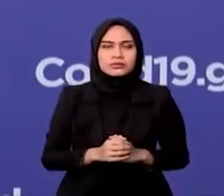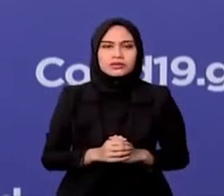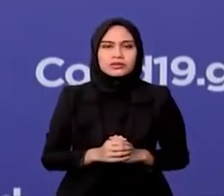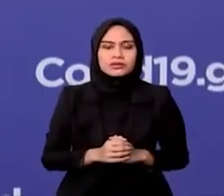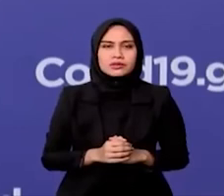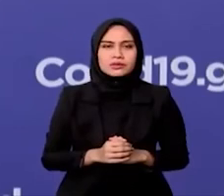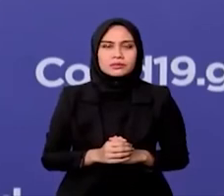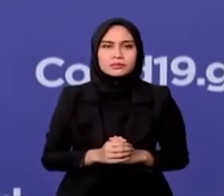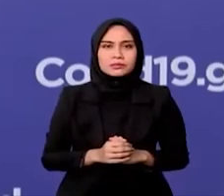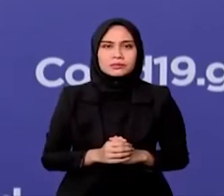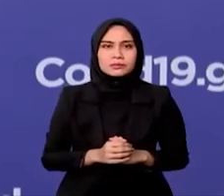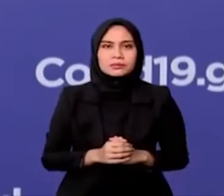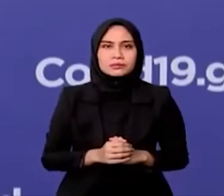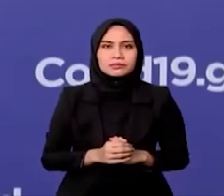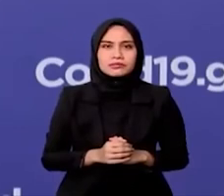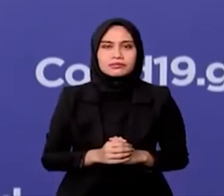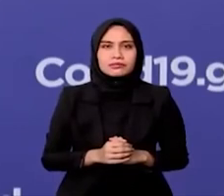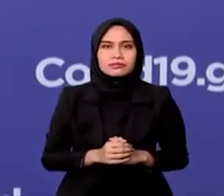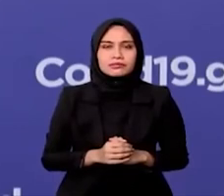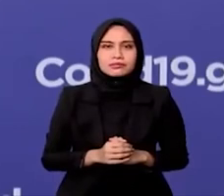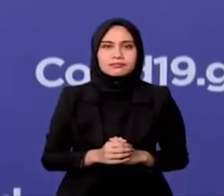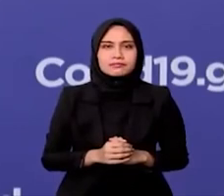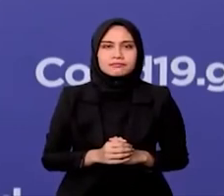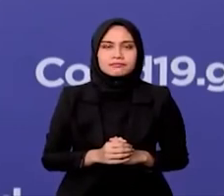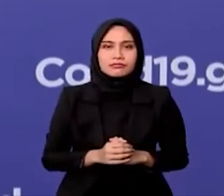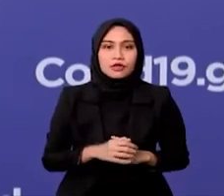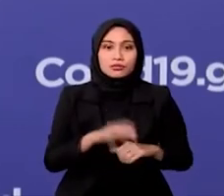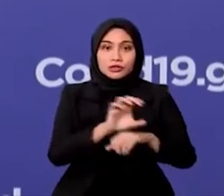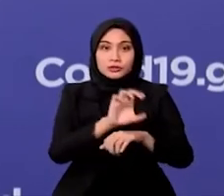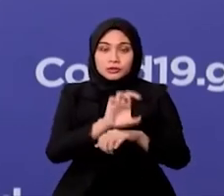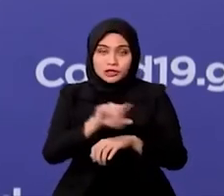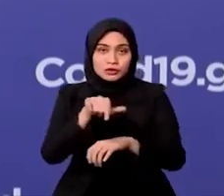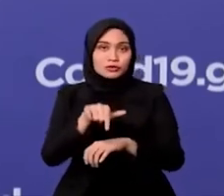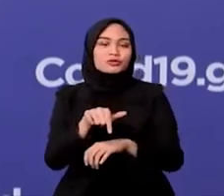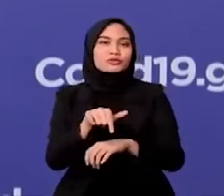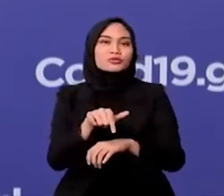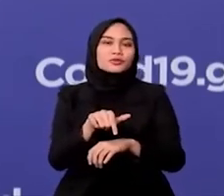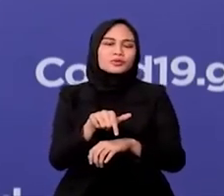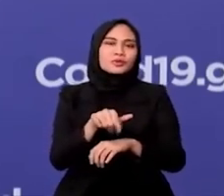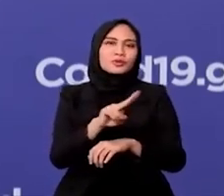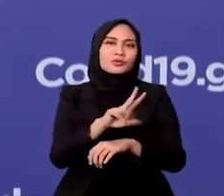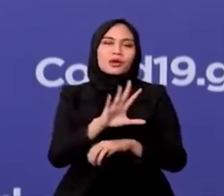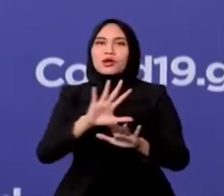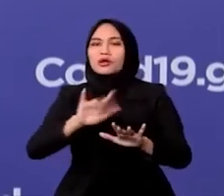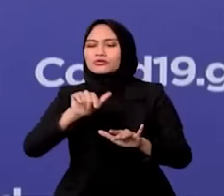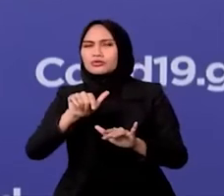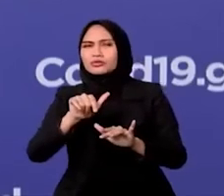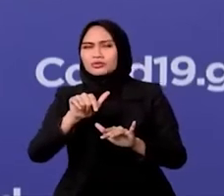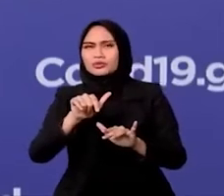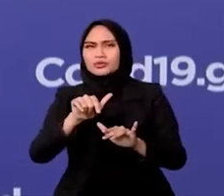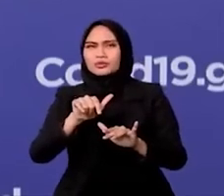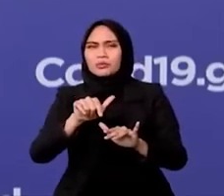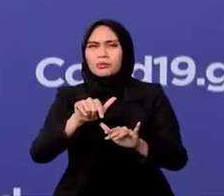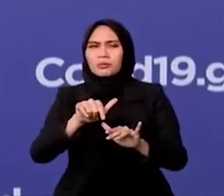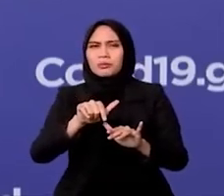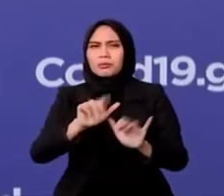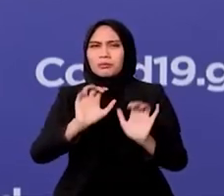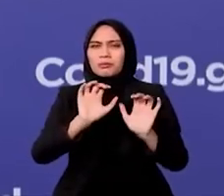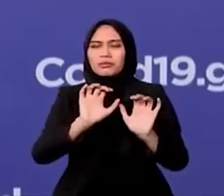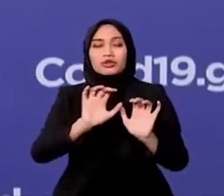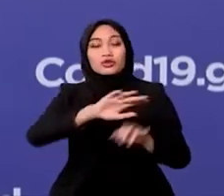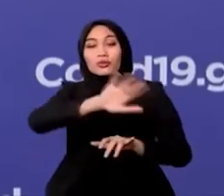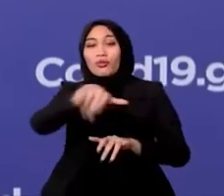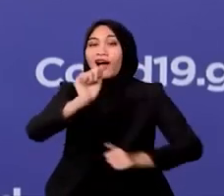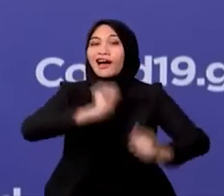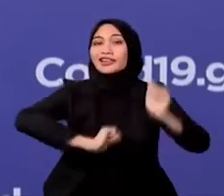sempat beberapa Idul Adha mesjid-mesjid itu maka tentu penuh dengan